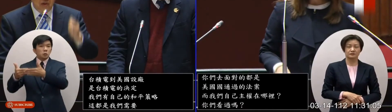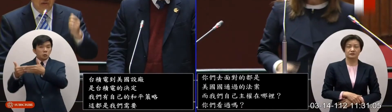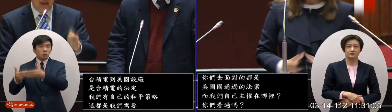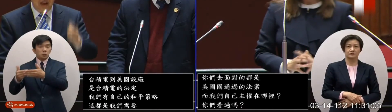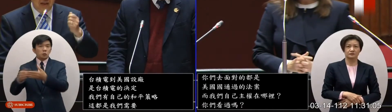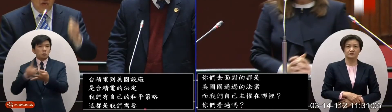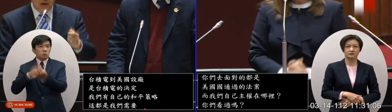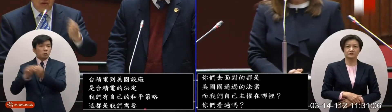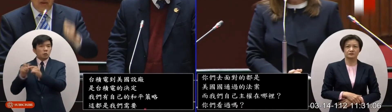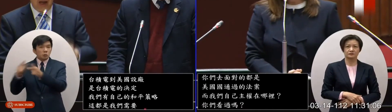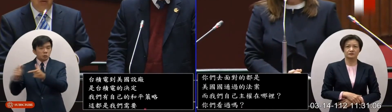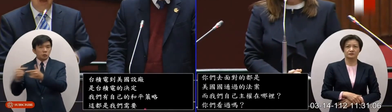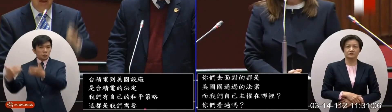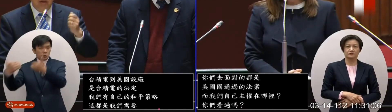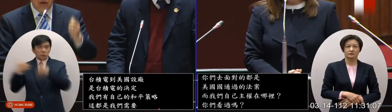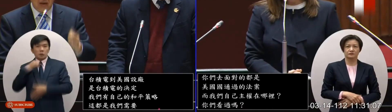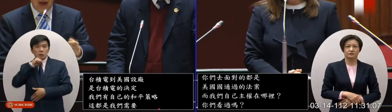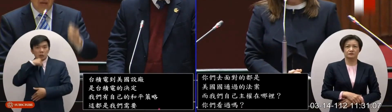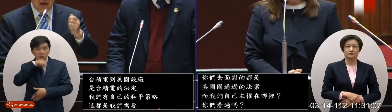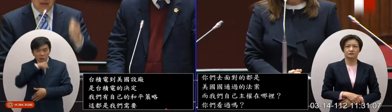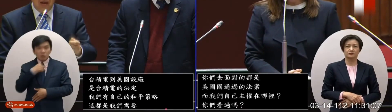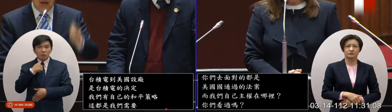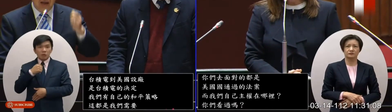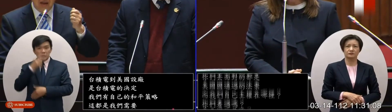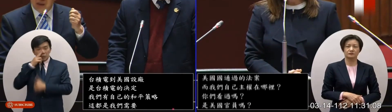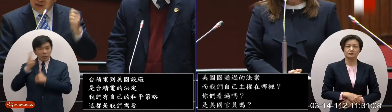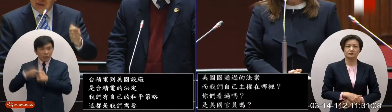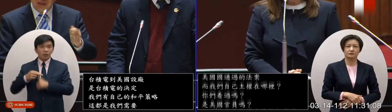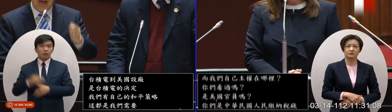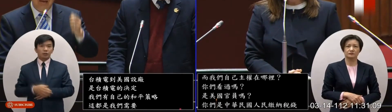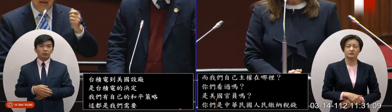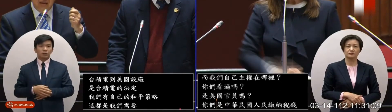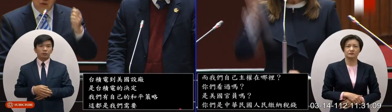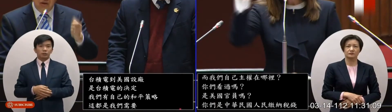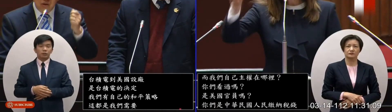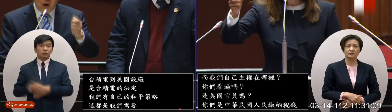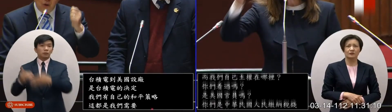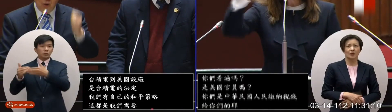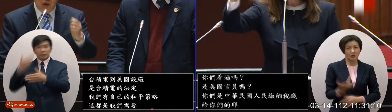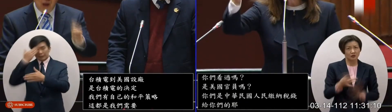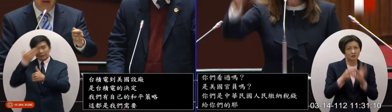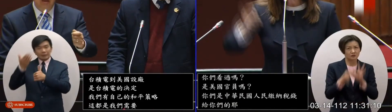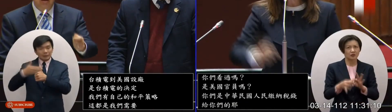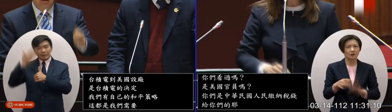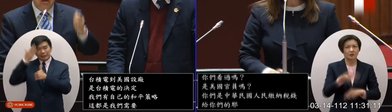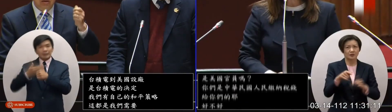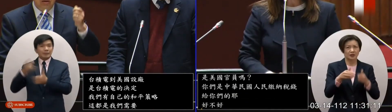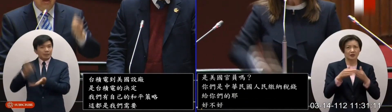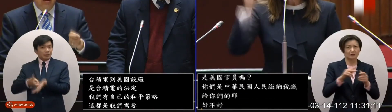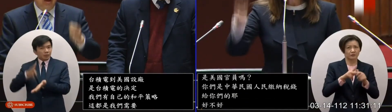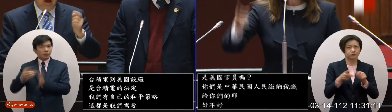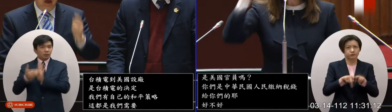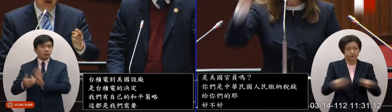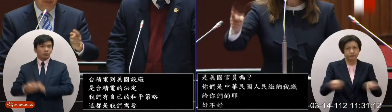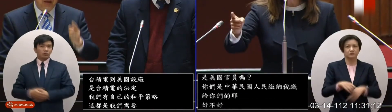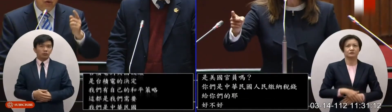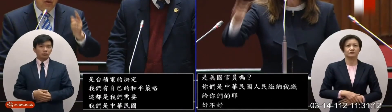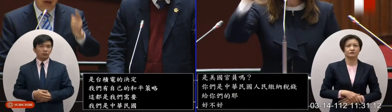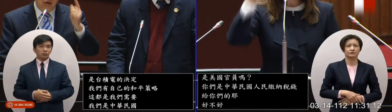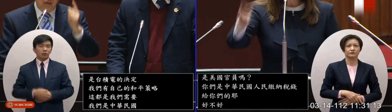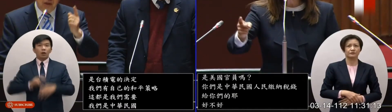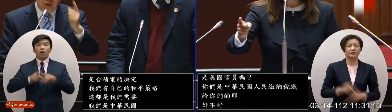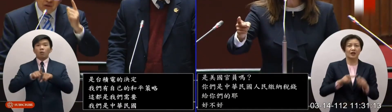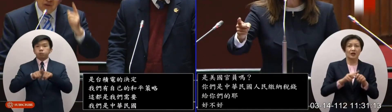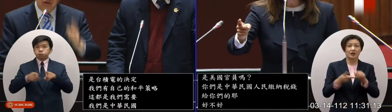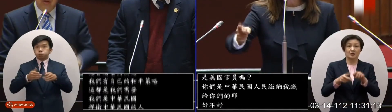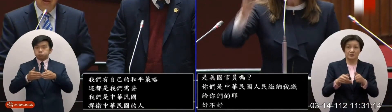有的飞弹对准的台湾，对台湾一旦一再的文化， 所以我们更需要和平，所以我们更需 要 不